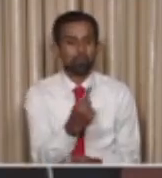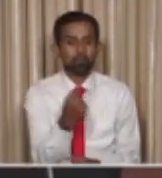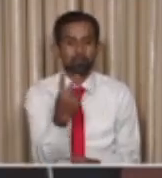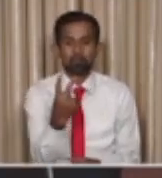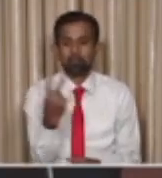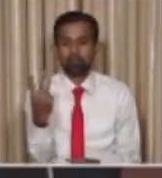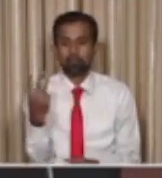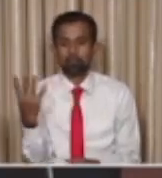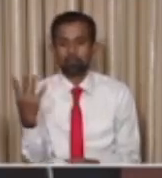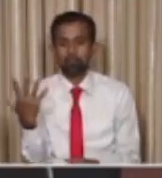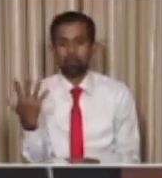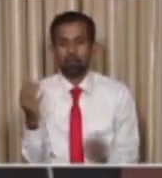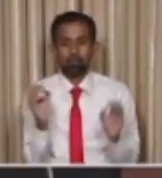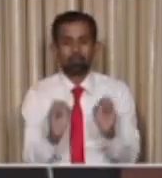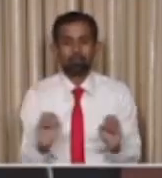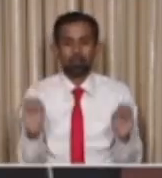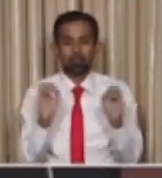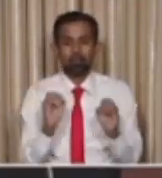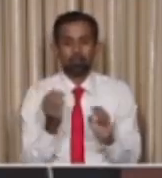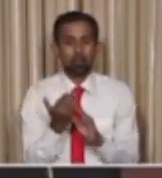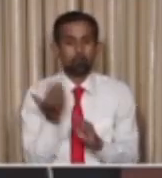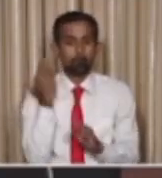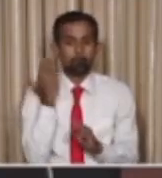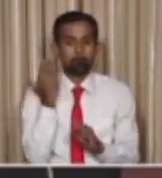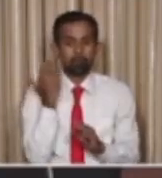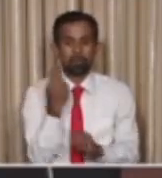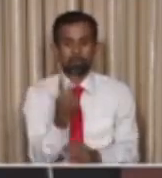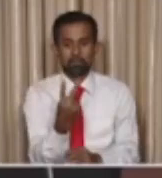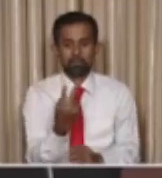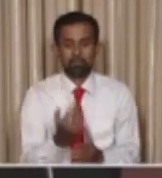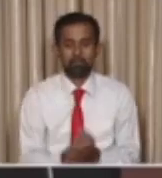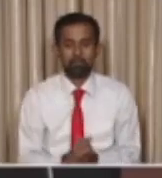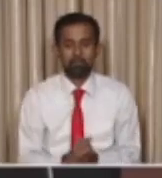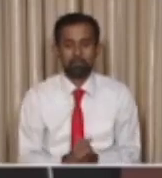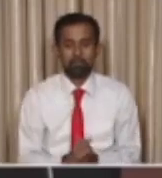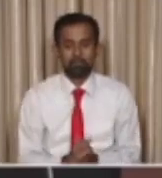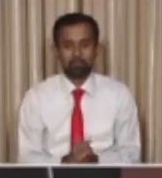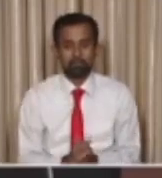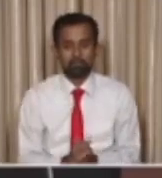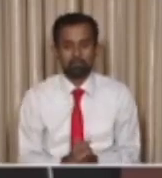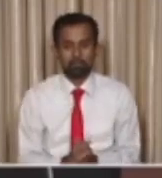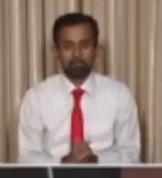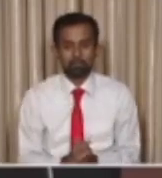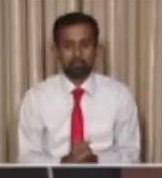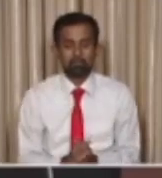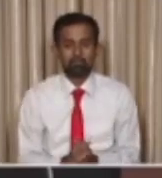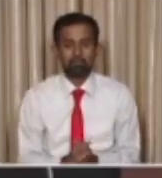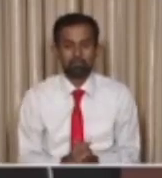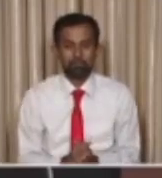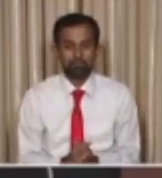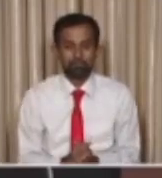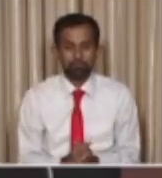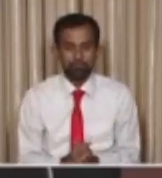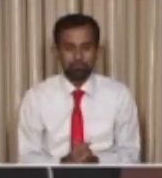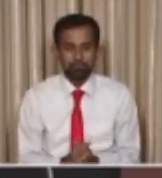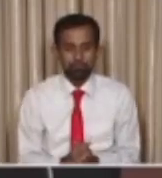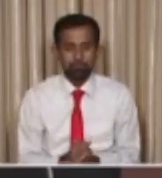1, 2, 3, 4, 5 කවුරුවත් නැහැ. පිටිපස්ස ඉන්නවා 2ක් මං හිතන්නේ. ඉතින් මේක විනාඩි 3ක් වැඩිපුරම තියෙනවා